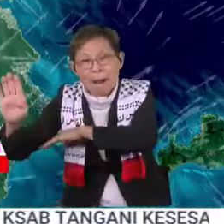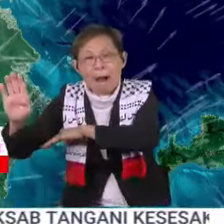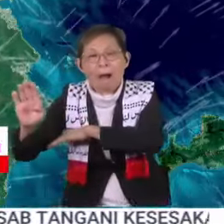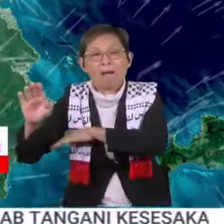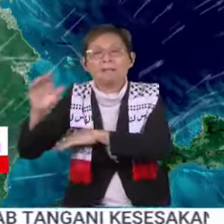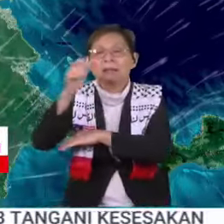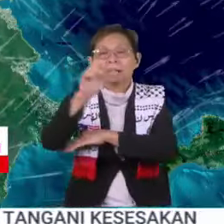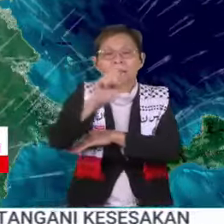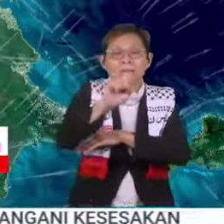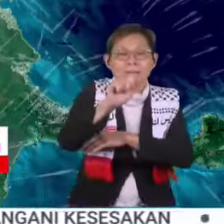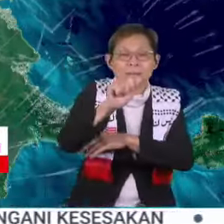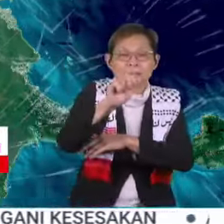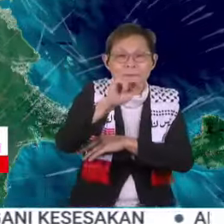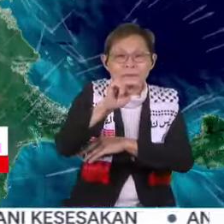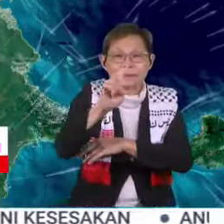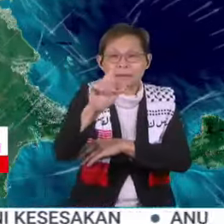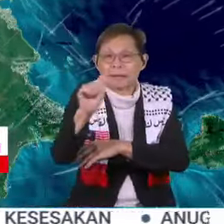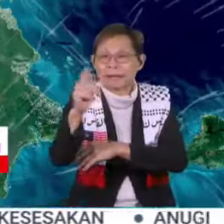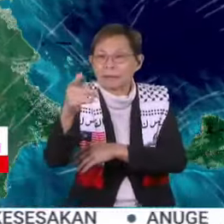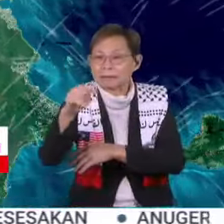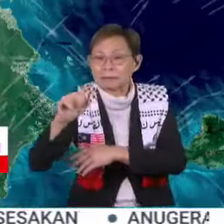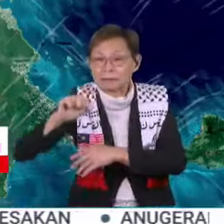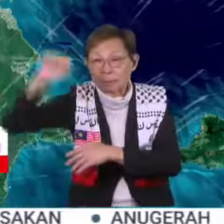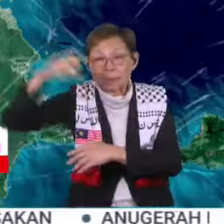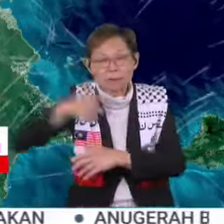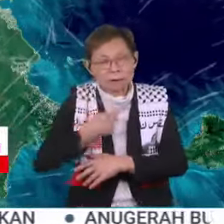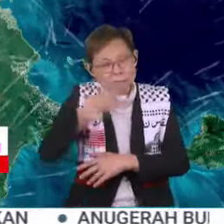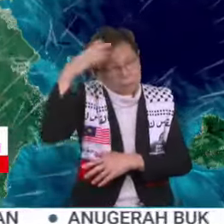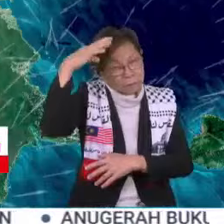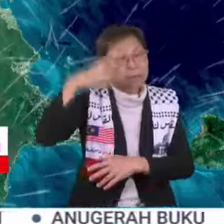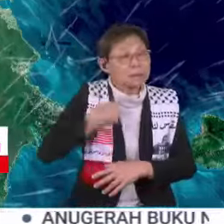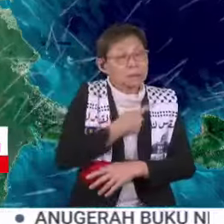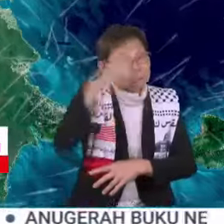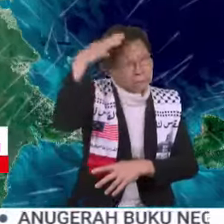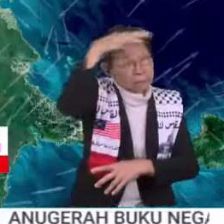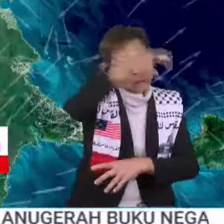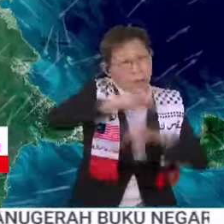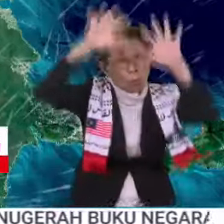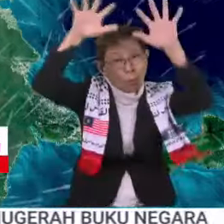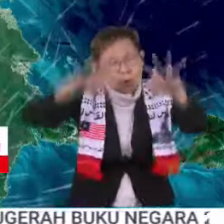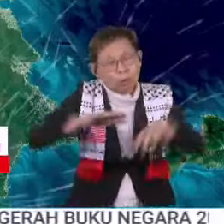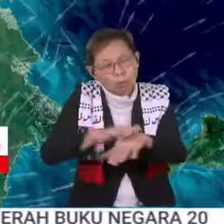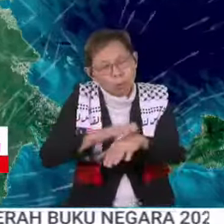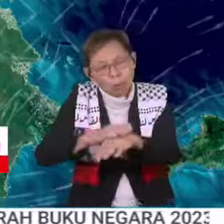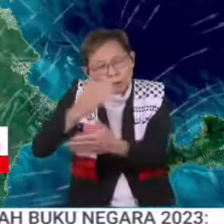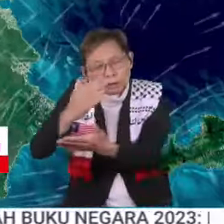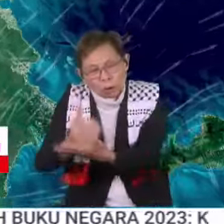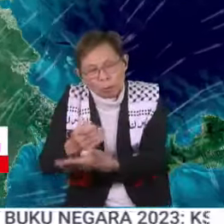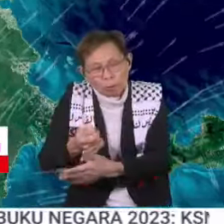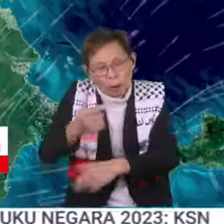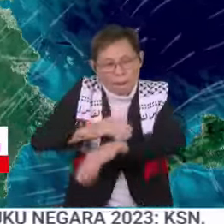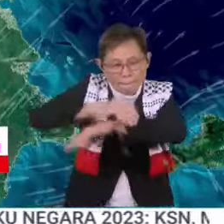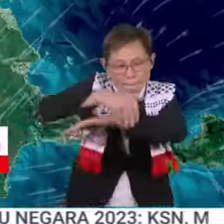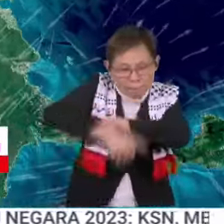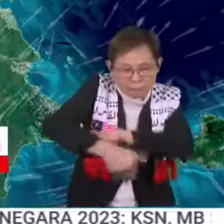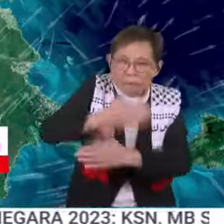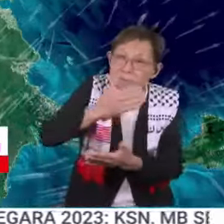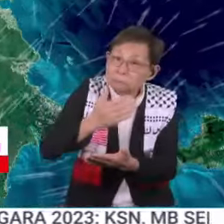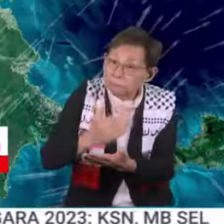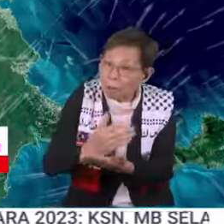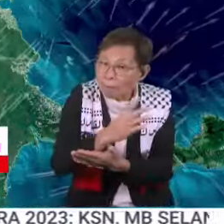dan sandakan negeri Sabah. Dan kami jangkakan keadaan hujan di Malaysia Timur ini akan beransur reda sekitar lewat petang